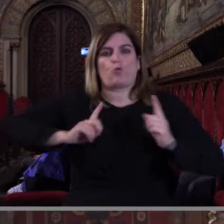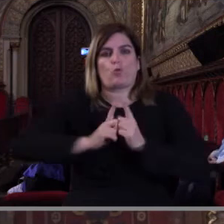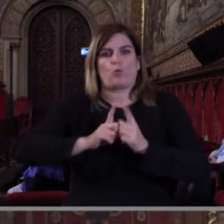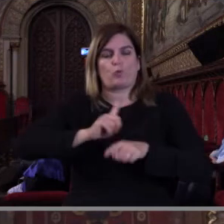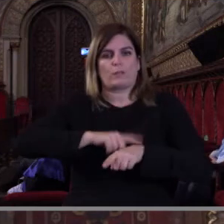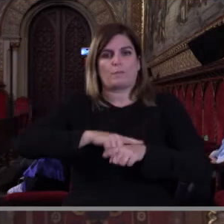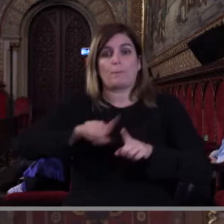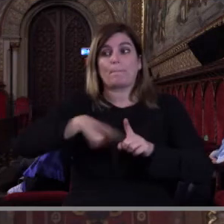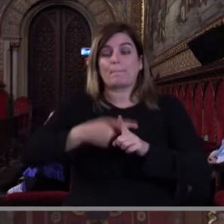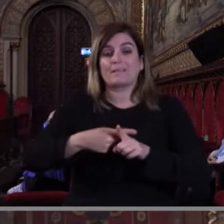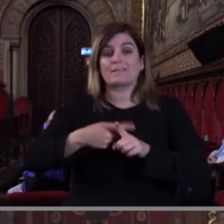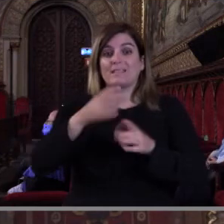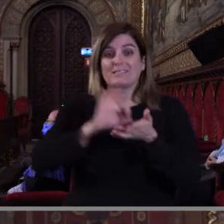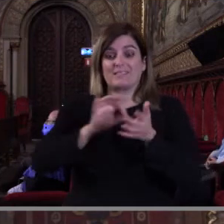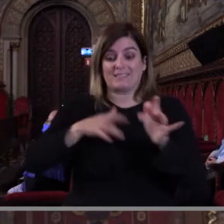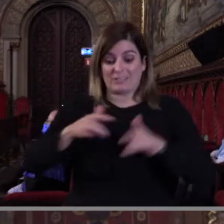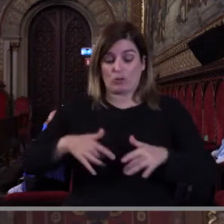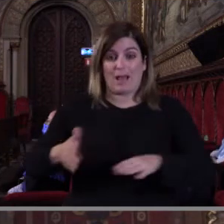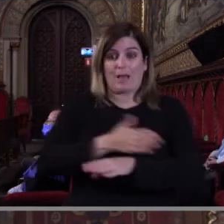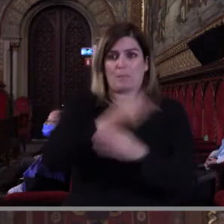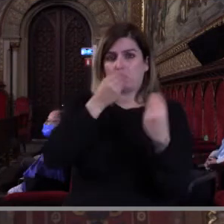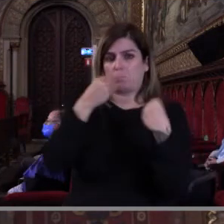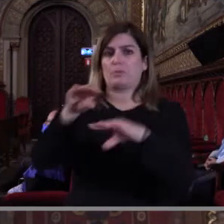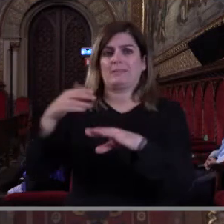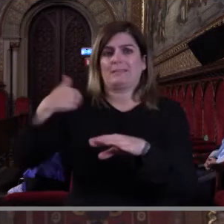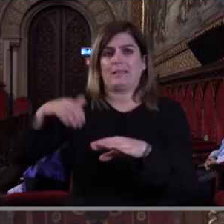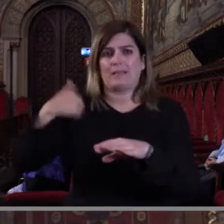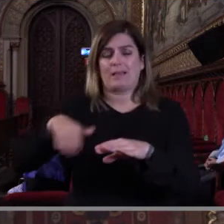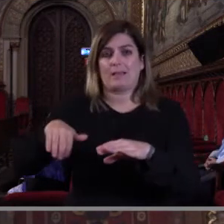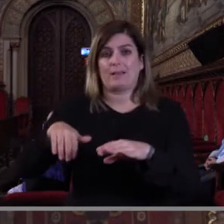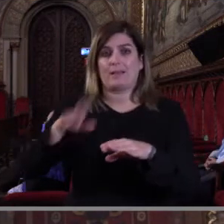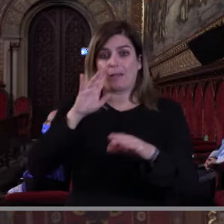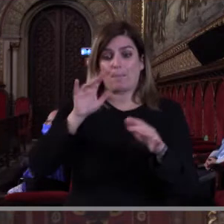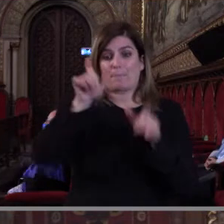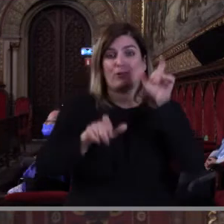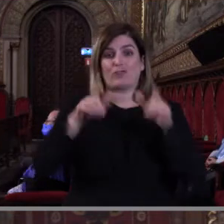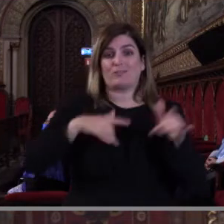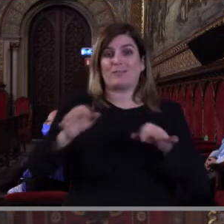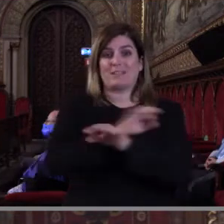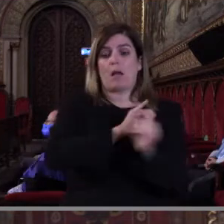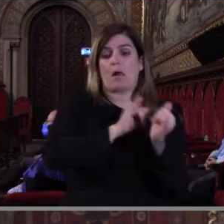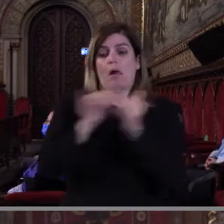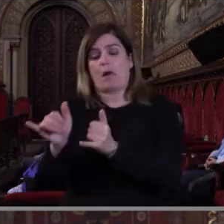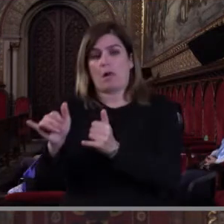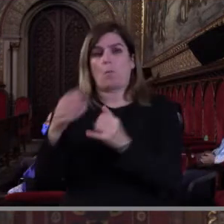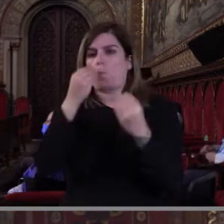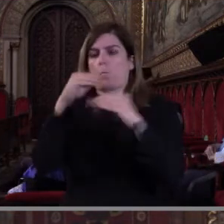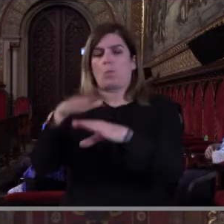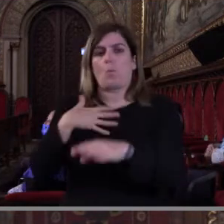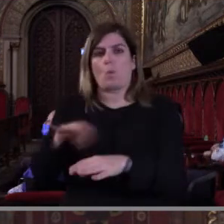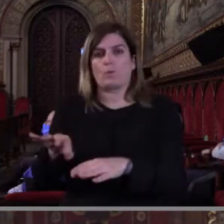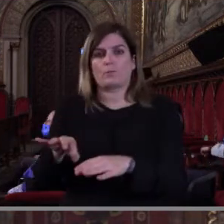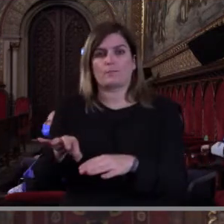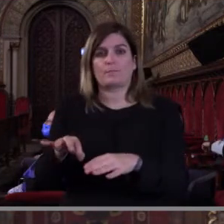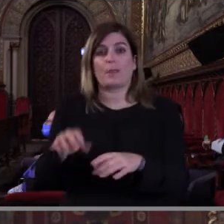transmetre's abans de que comencin els símptomes amb el perill especial dels portadors asimptomàtics. Ningú pot parlar